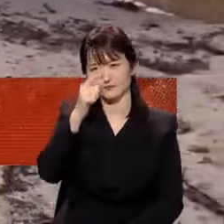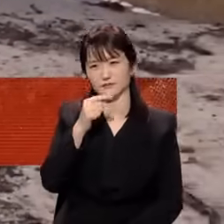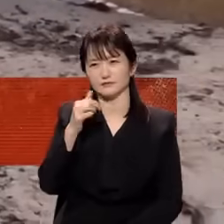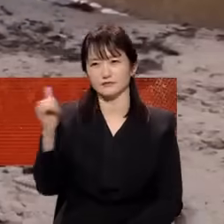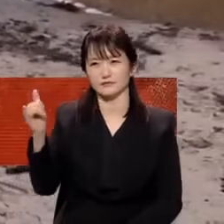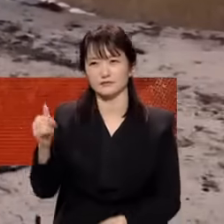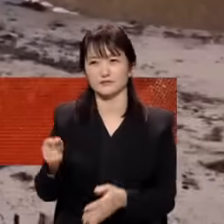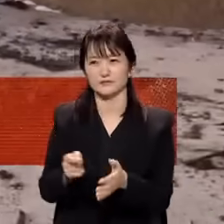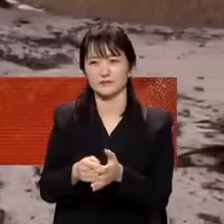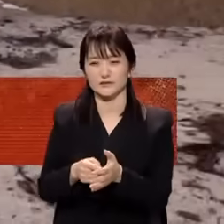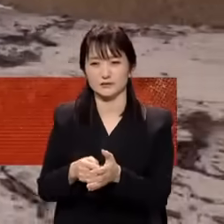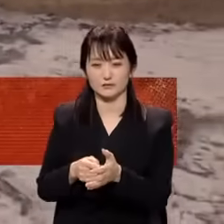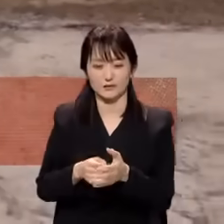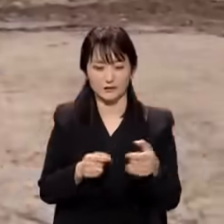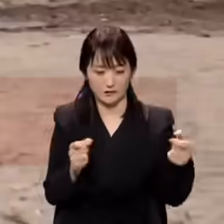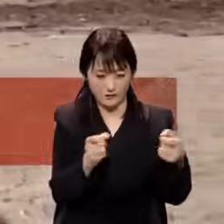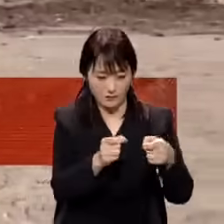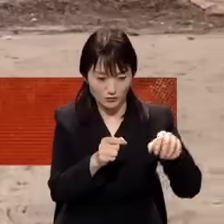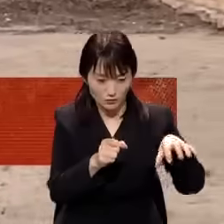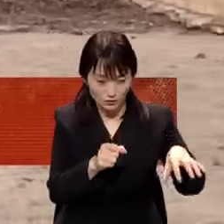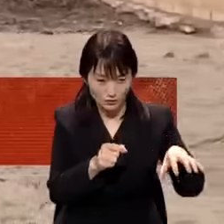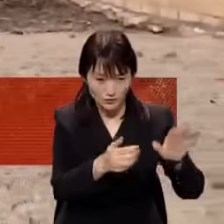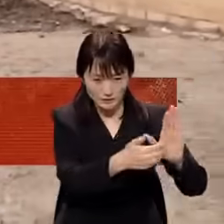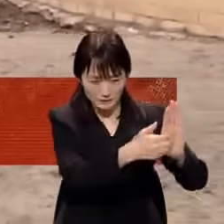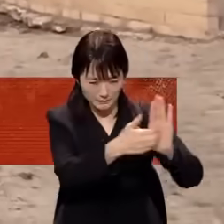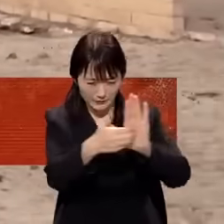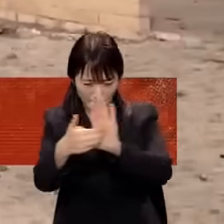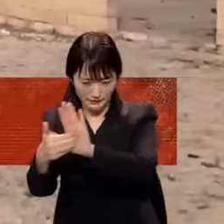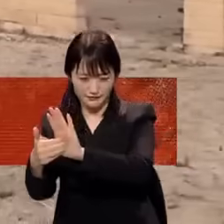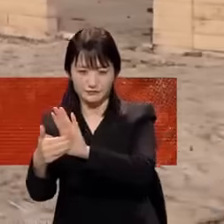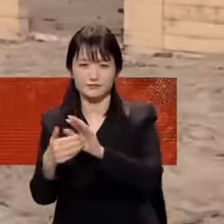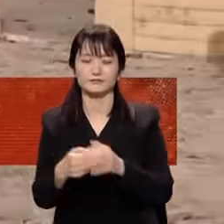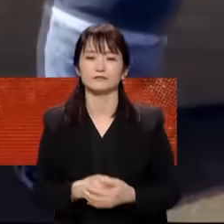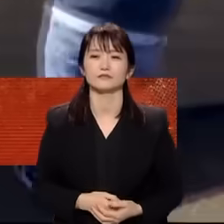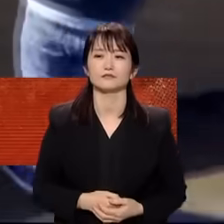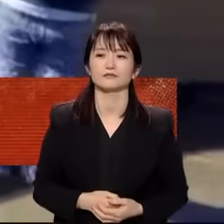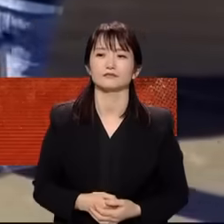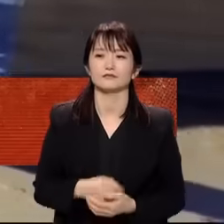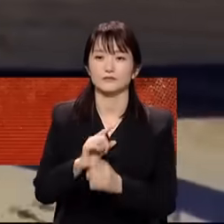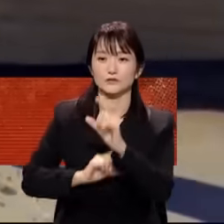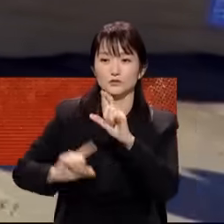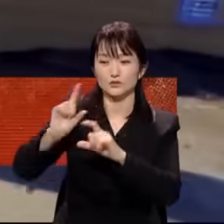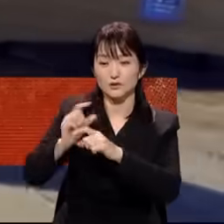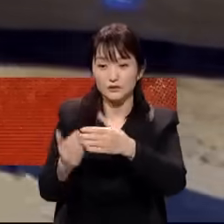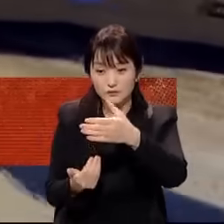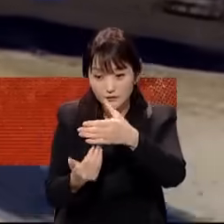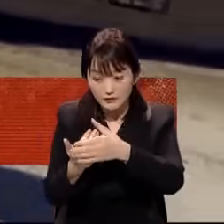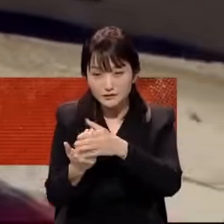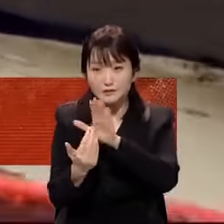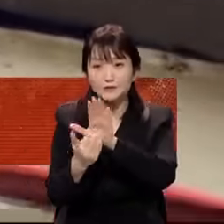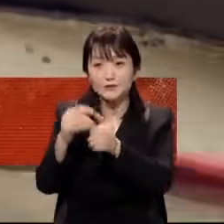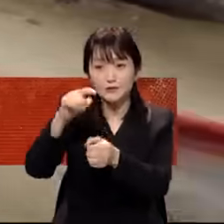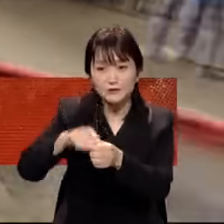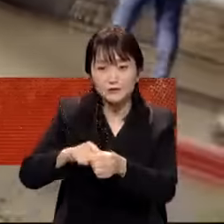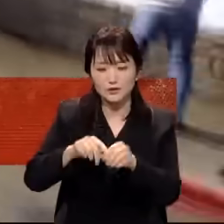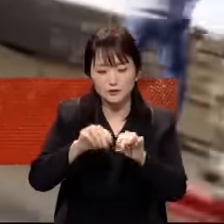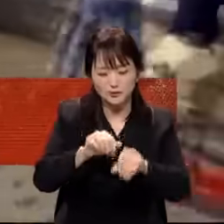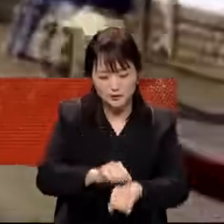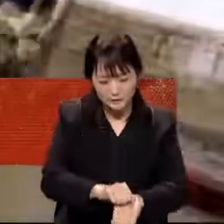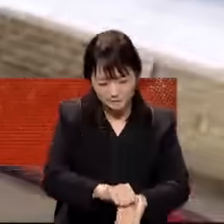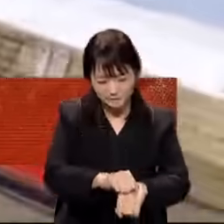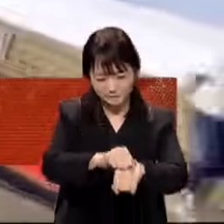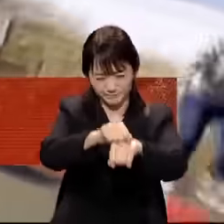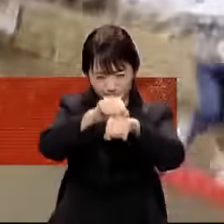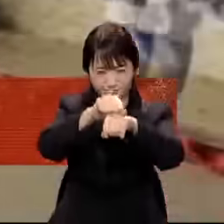급히 해안가 주변을 모두 폐쇄해서 사람들의 접근을 막았는데요. 그리고 추가 사고를 막기 위해서 모래를 쌓아 올려 급히